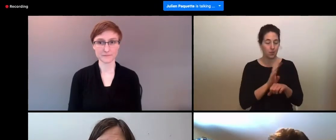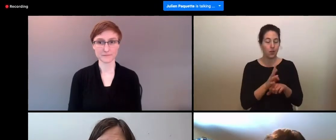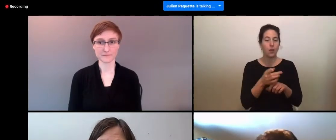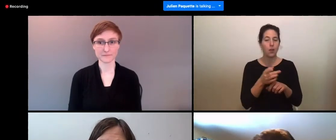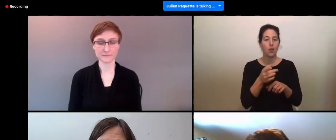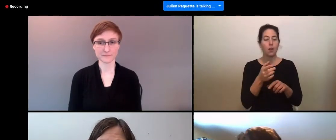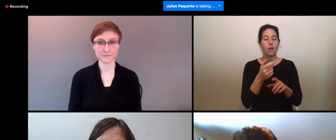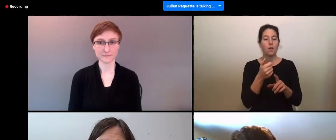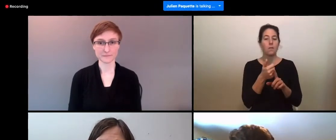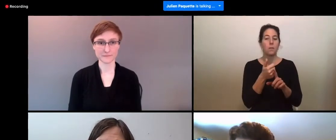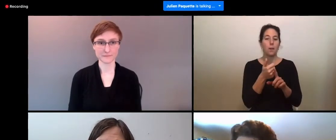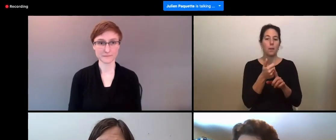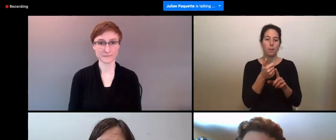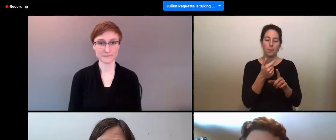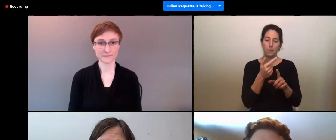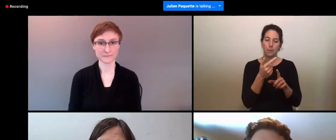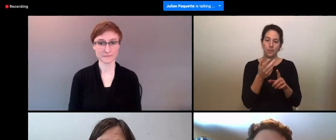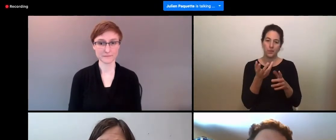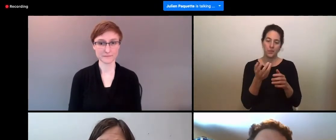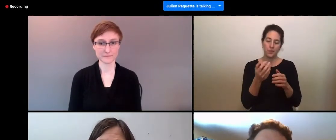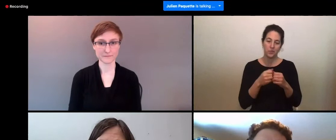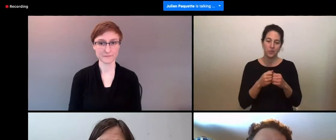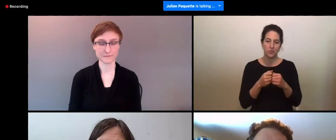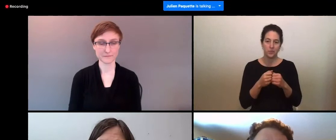beaucoup à ce que les gens